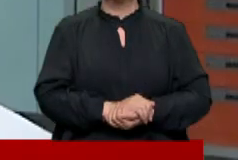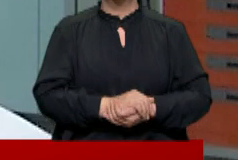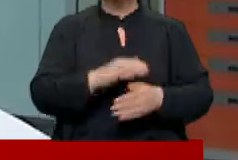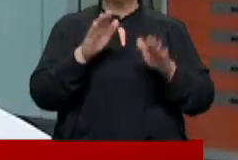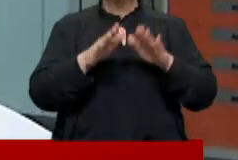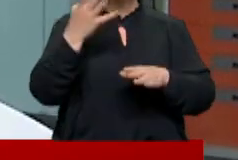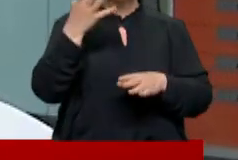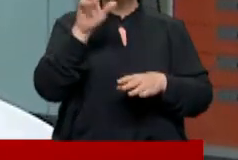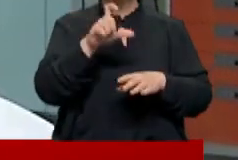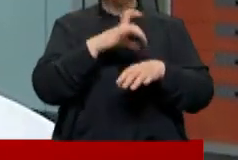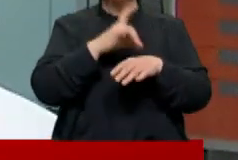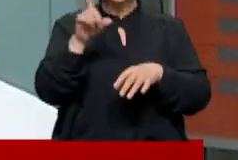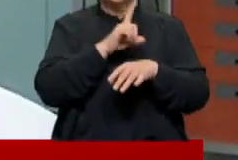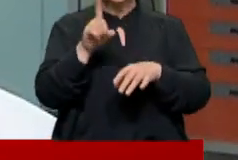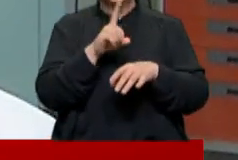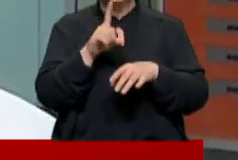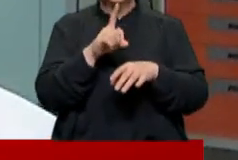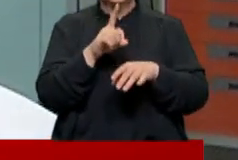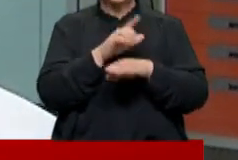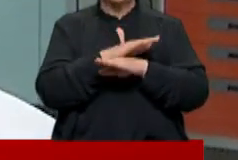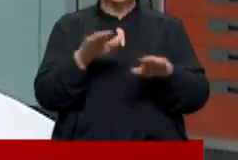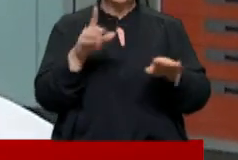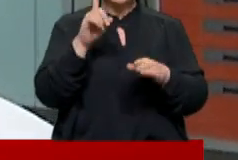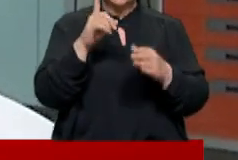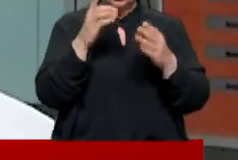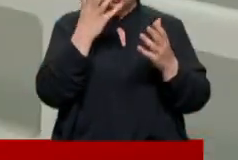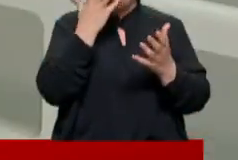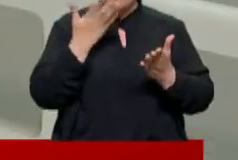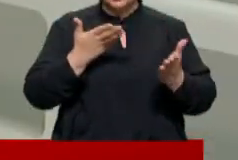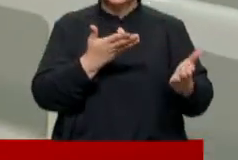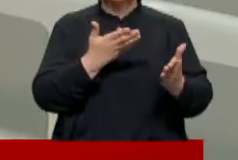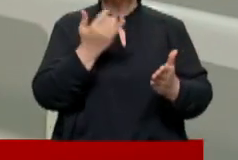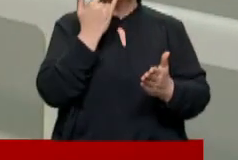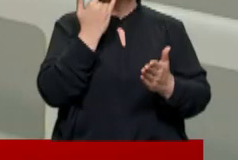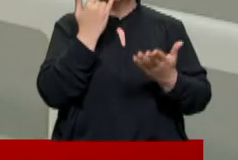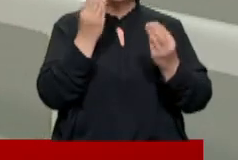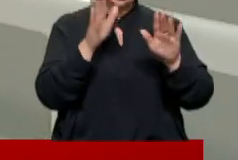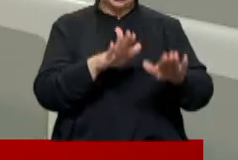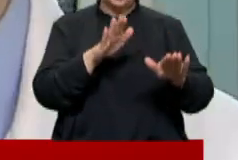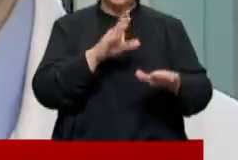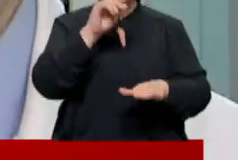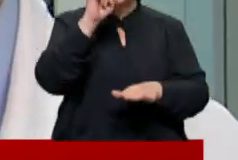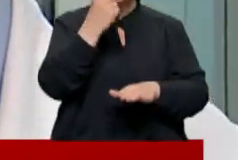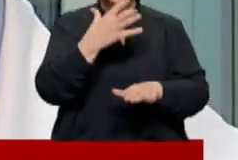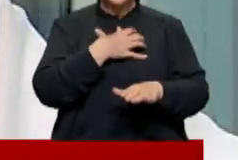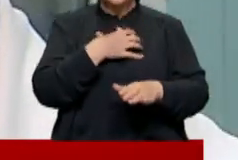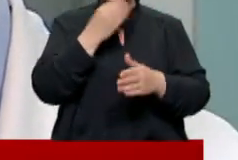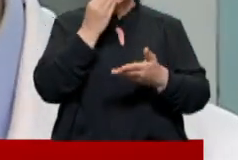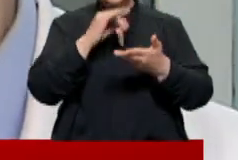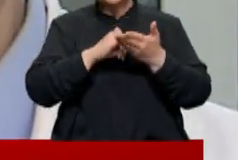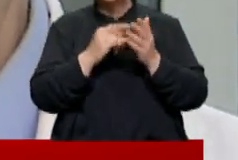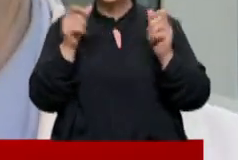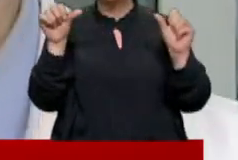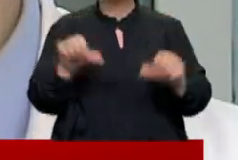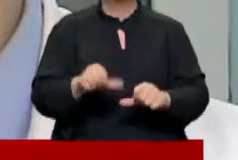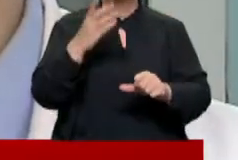Yaklaşık 4 aydır da tedavisi tamamen bitmiş bir halde, yoğun bakımda misafirimiz olarak kalıyor. Tek başına kendi ihtiyaçlarını